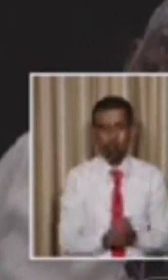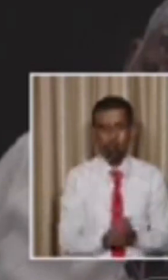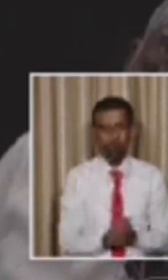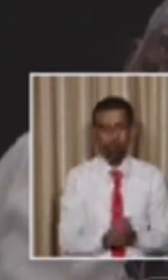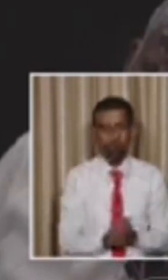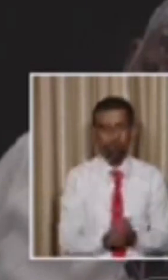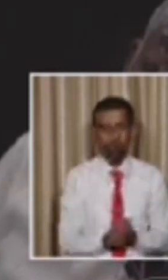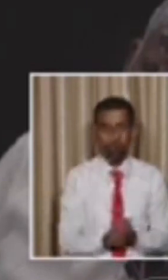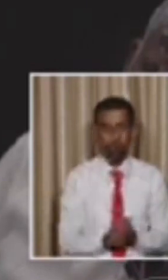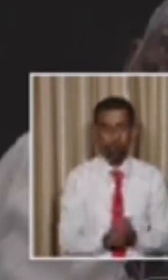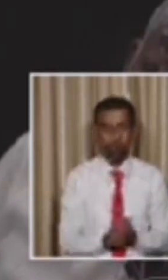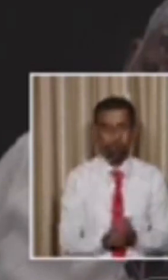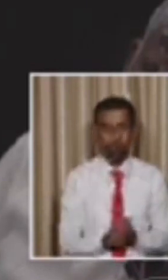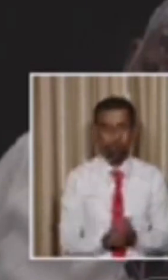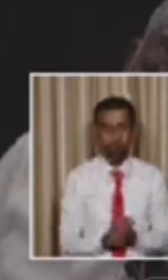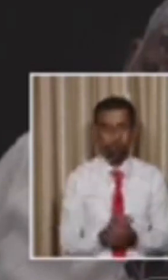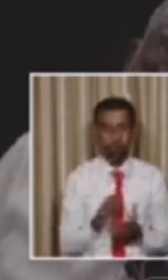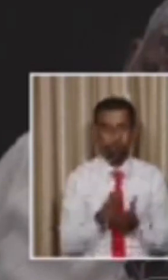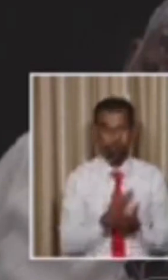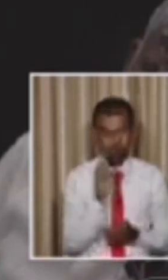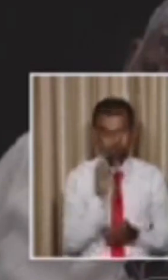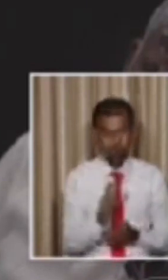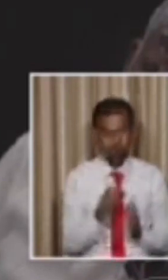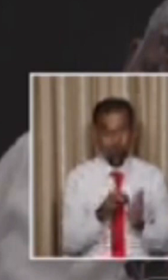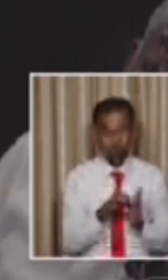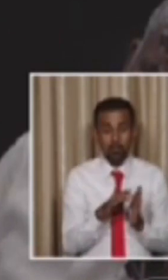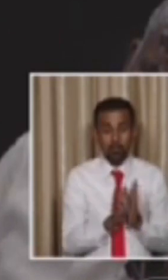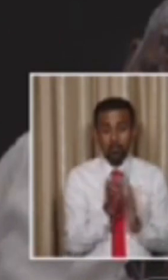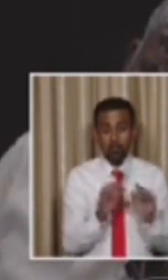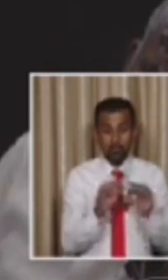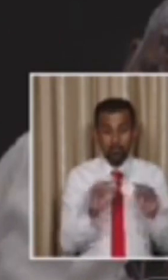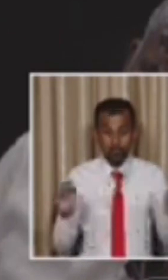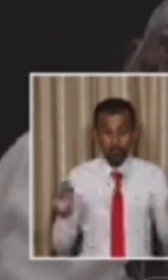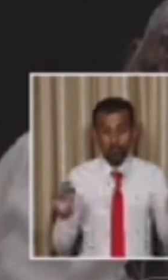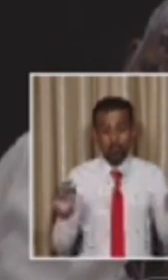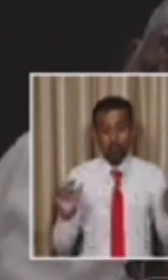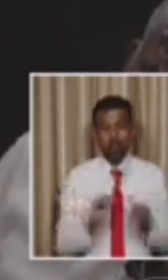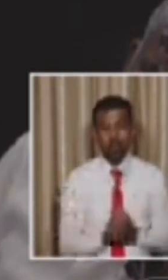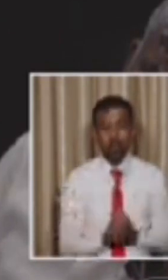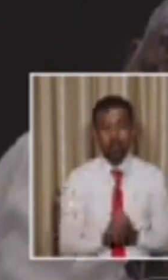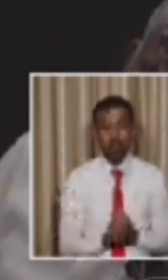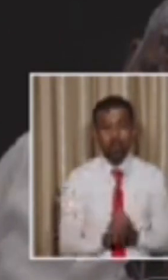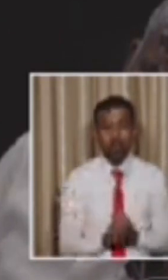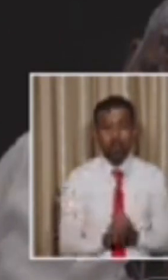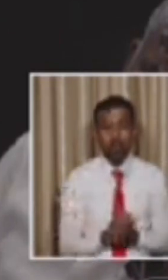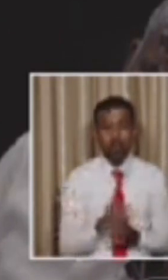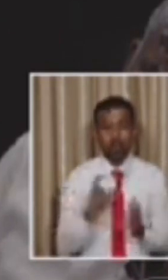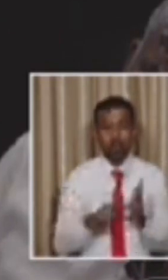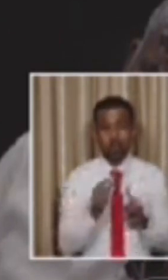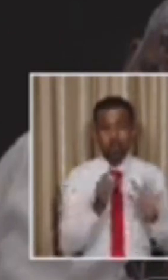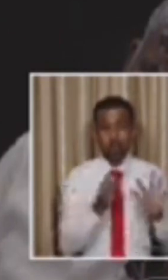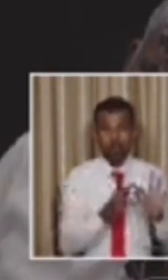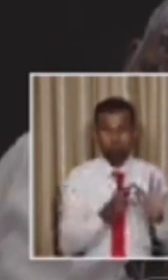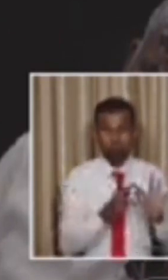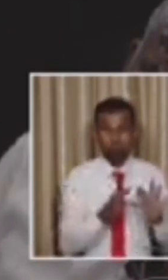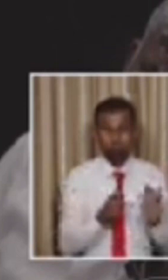එතුමන්ලා ඒ මම අවධානය යොමු කරන්නේ මේකේ ස්ථාවර නියෝගයේ තියෙන වගන්තියට. එතකොට දැන් කෝප් කමිටුව හරියට ස්ථාපනය